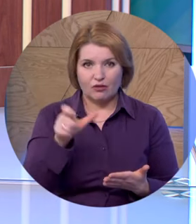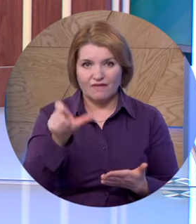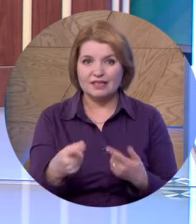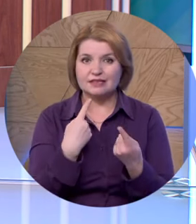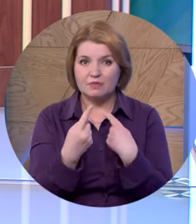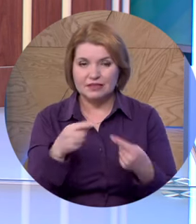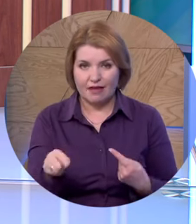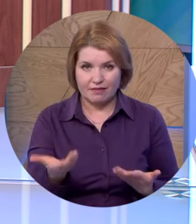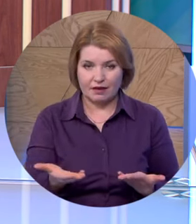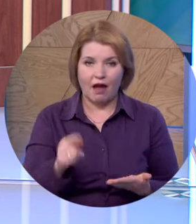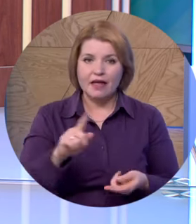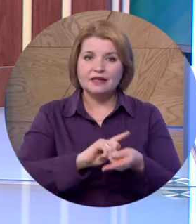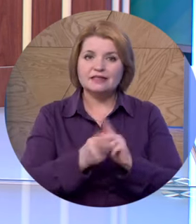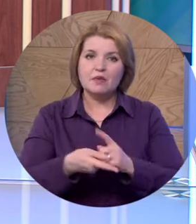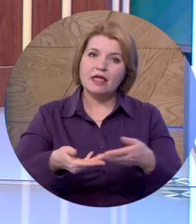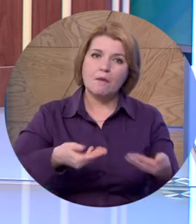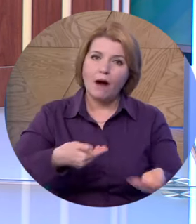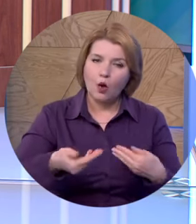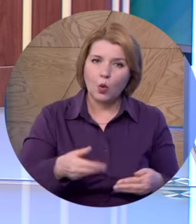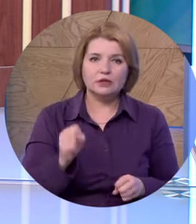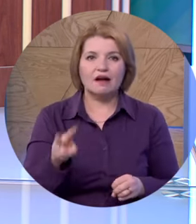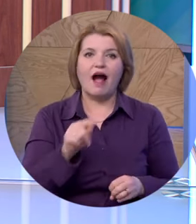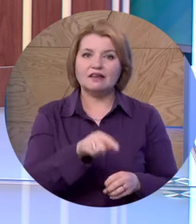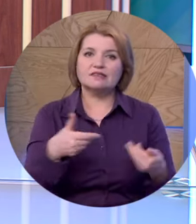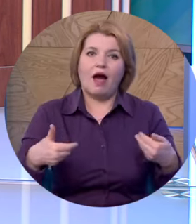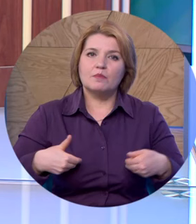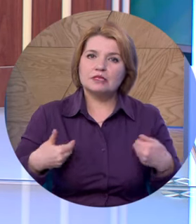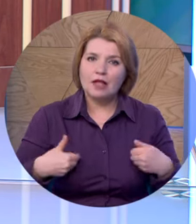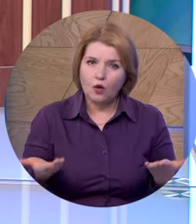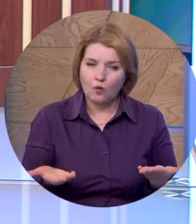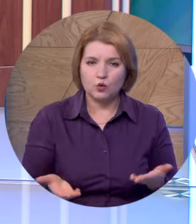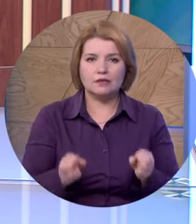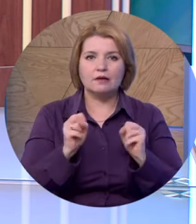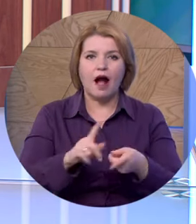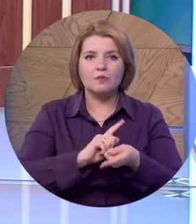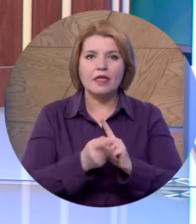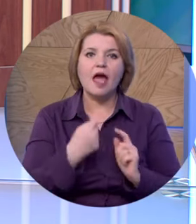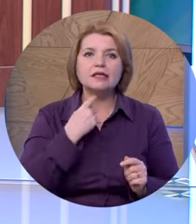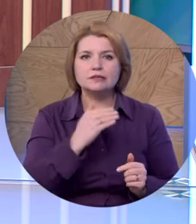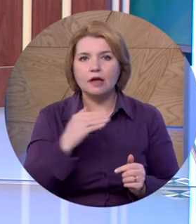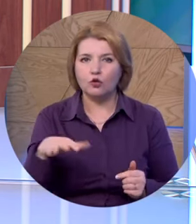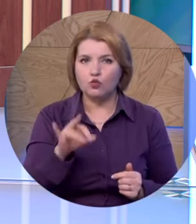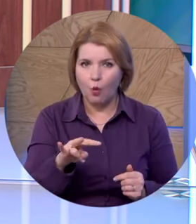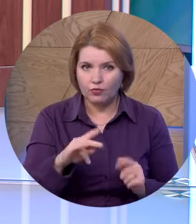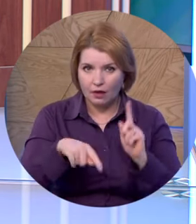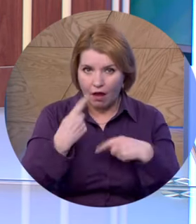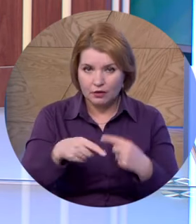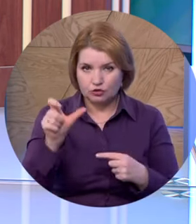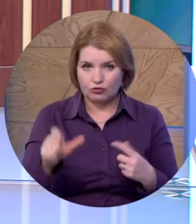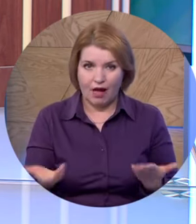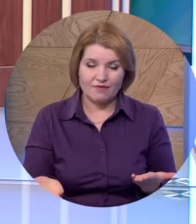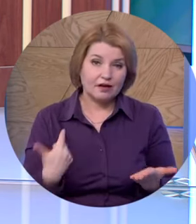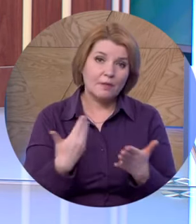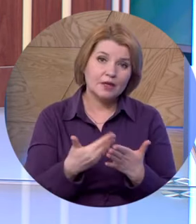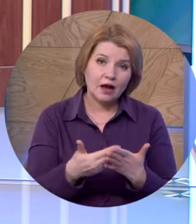и изменение походки, то, как с нами здороваются, как меняется тон человека. Ну, здесь колоссальный набор, перечислить его невозможно, но мне кажется, что здесь